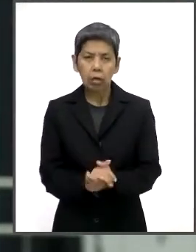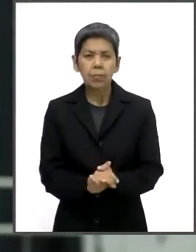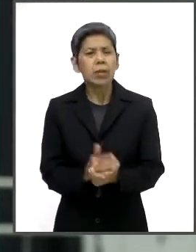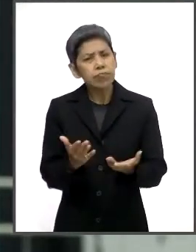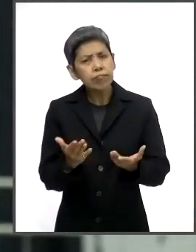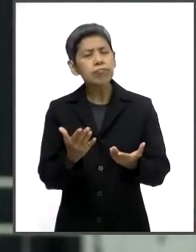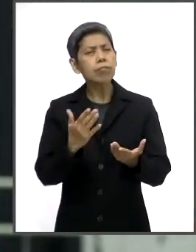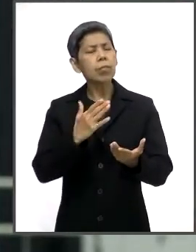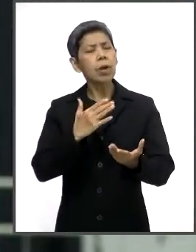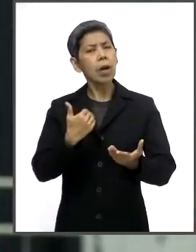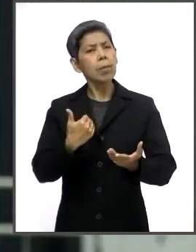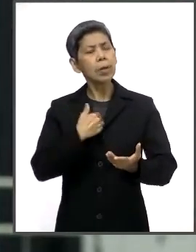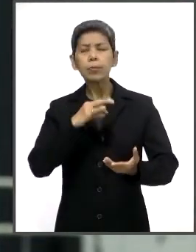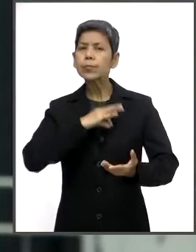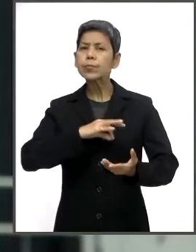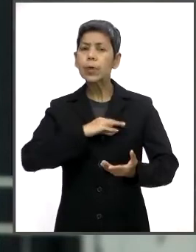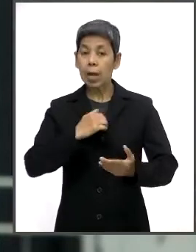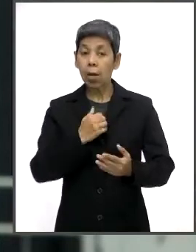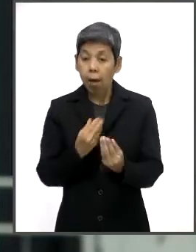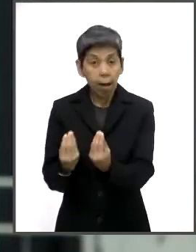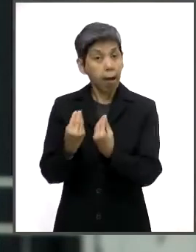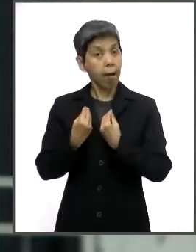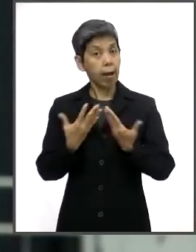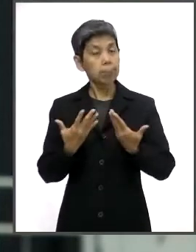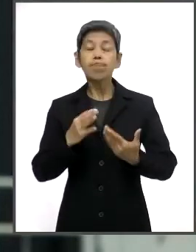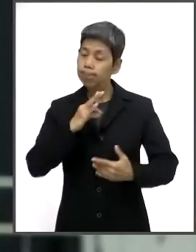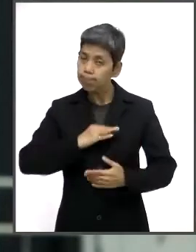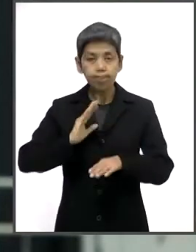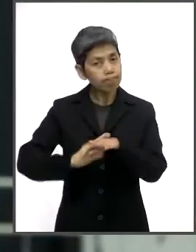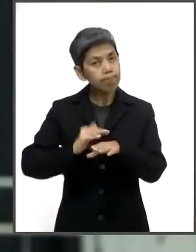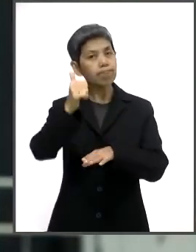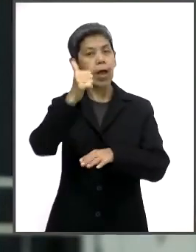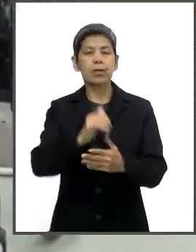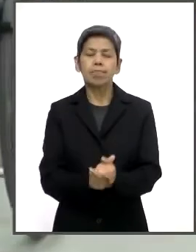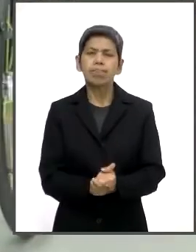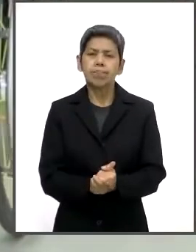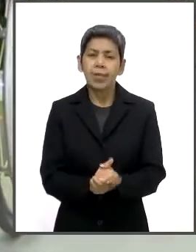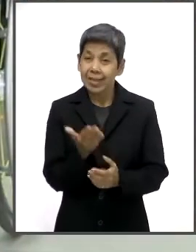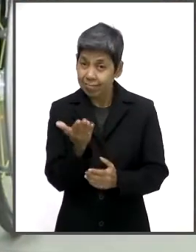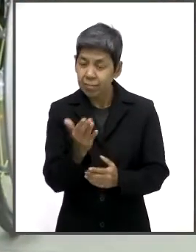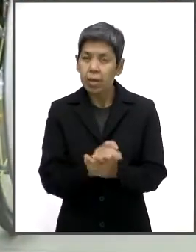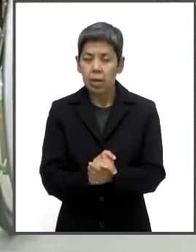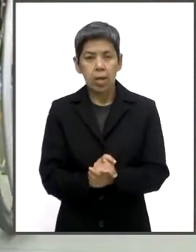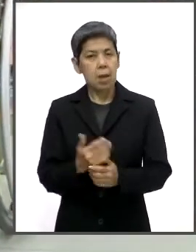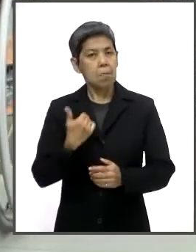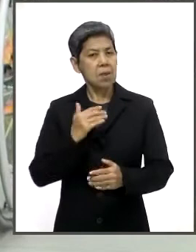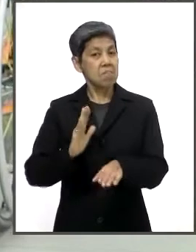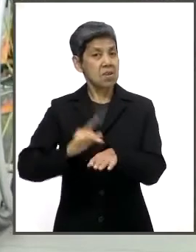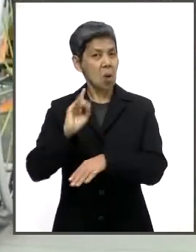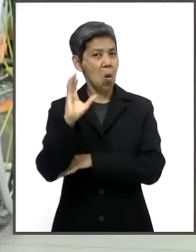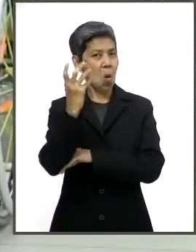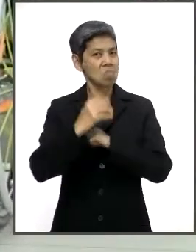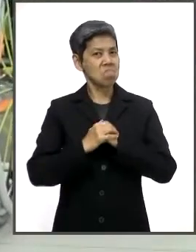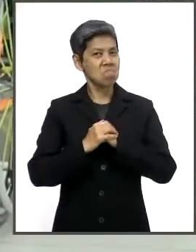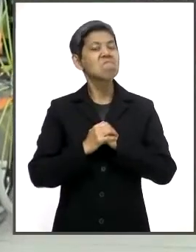กันแต่ก็มันผลที่ได้กลับมาก็ทำให้เราประสบความสำเร็จ นะคะแล้วของพี่แววเนี่ยได้ข่าวว่าเป็นมือหนึ่งของโ